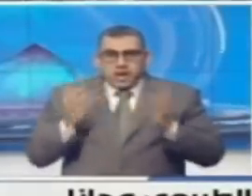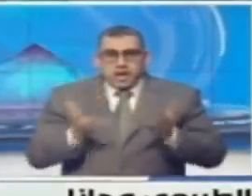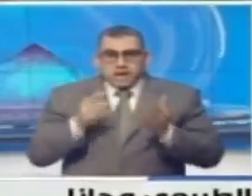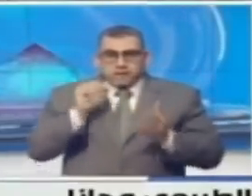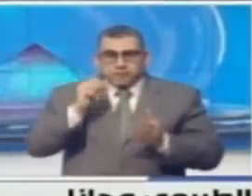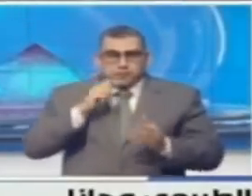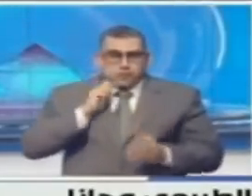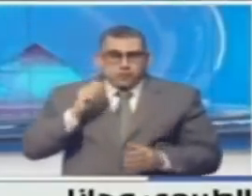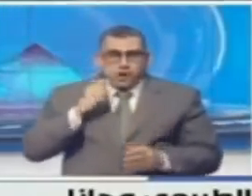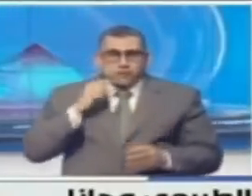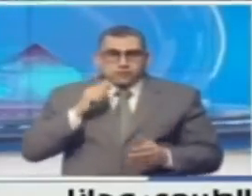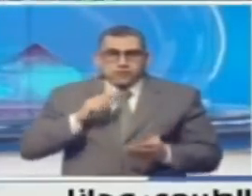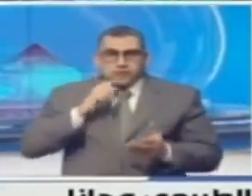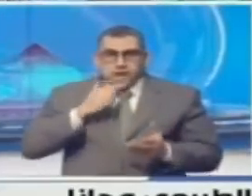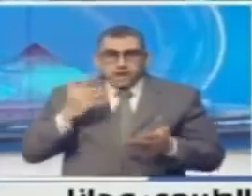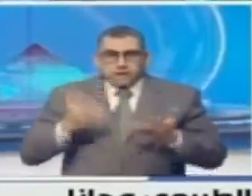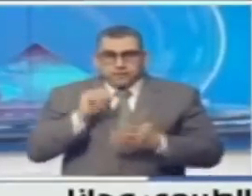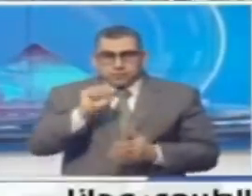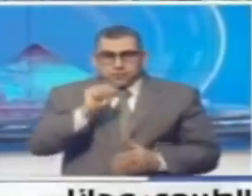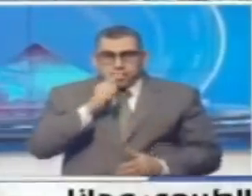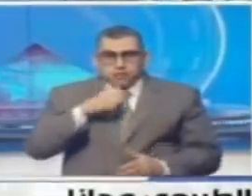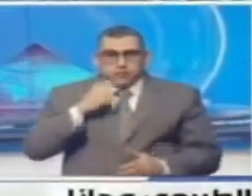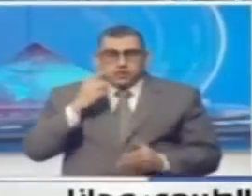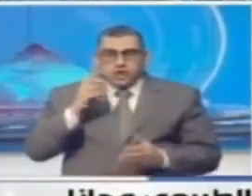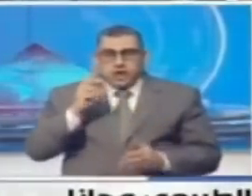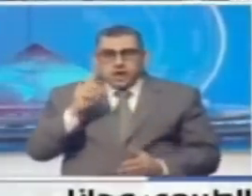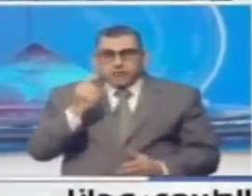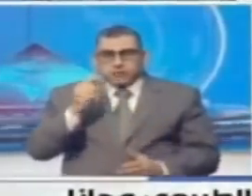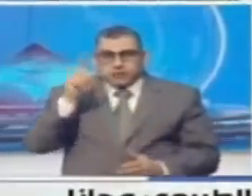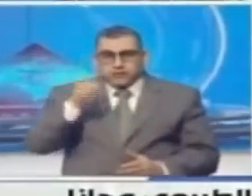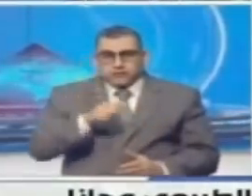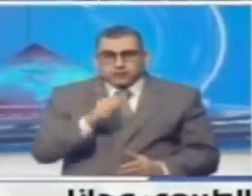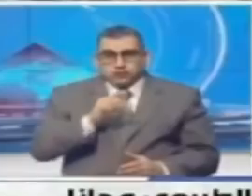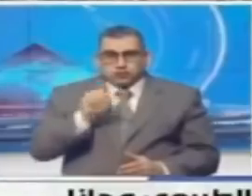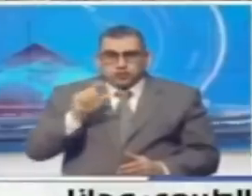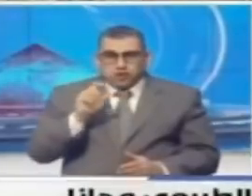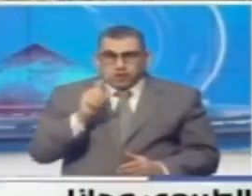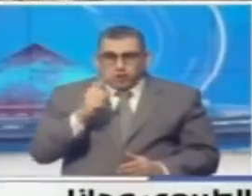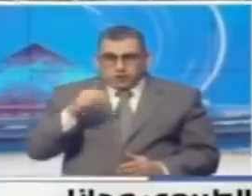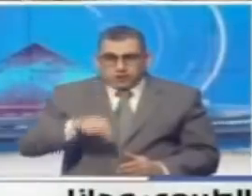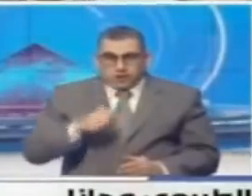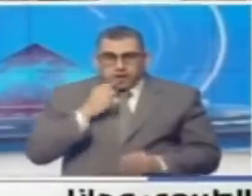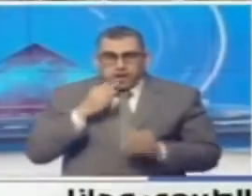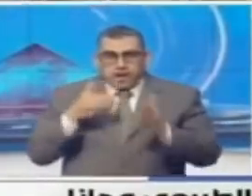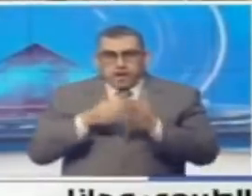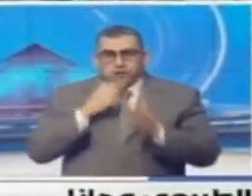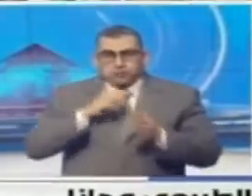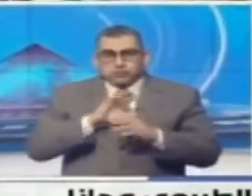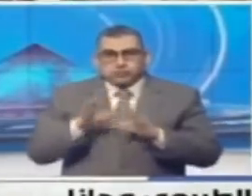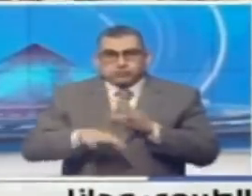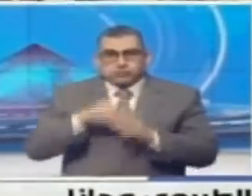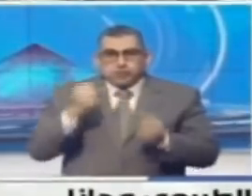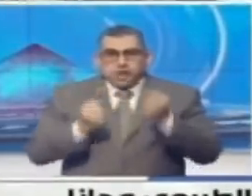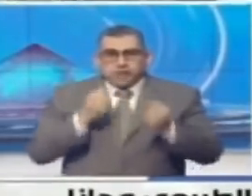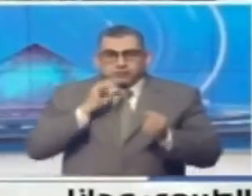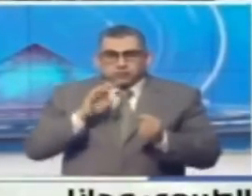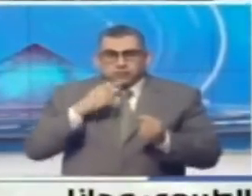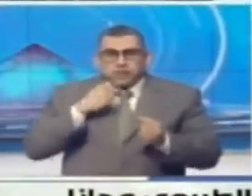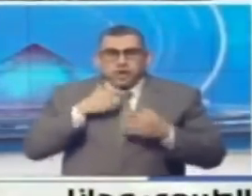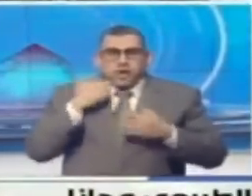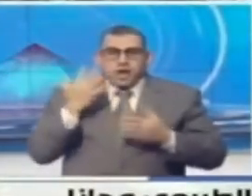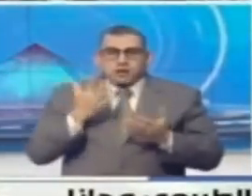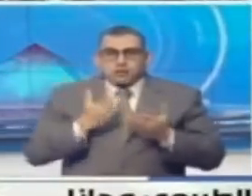المحافظة بعيدها القومي الذي يوافق 15 من الشهر الجاري، في إطار مبادرة تحويلها إلى مدينة